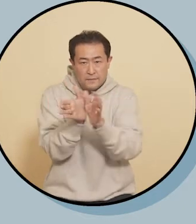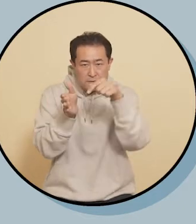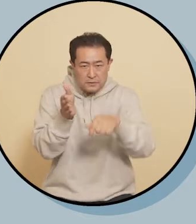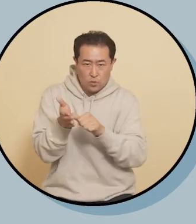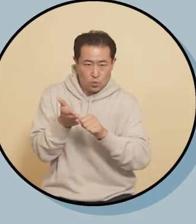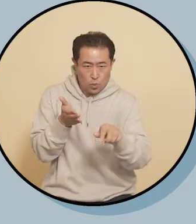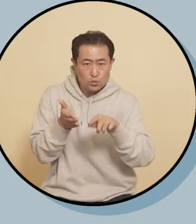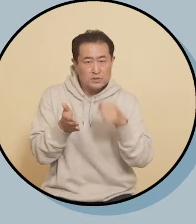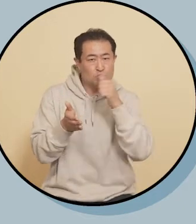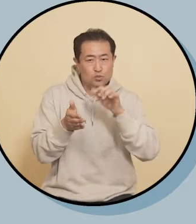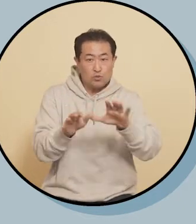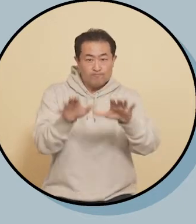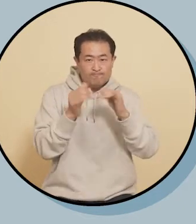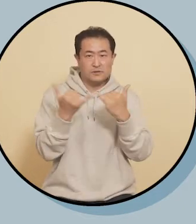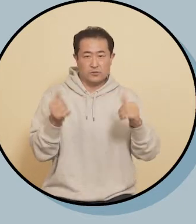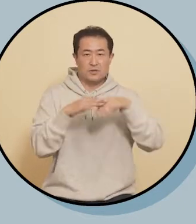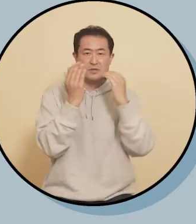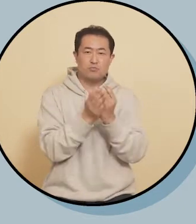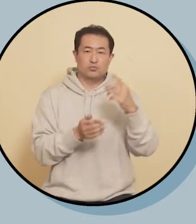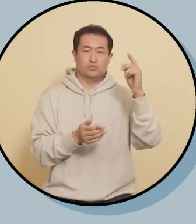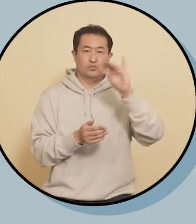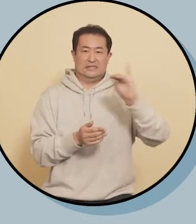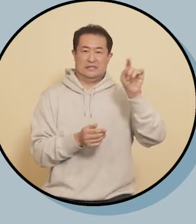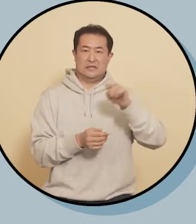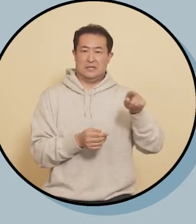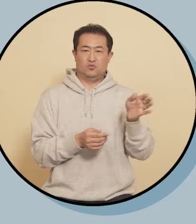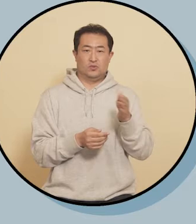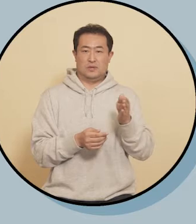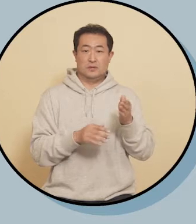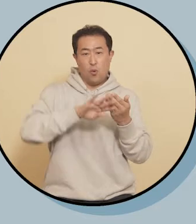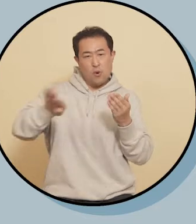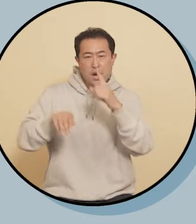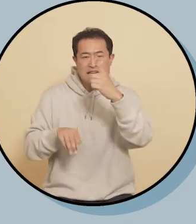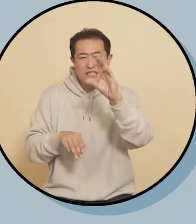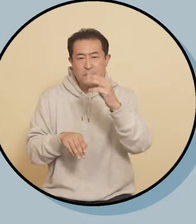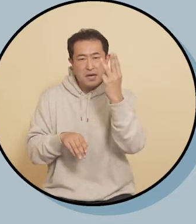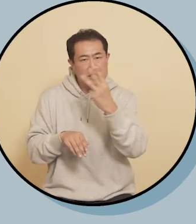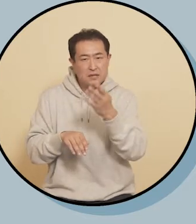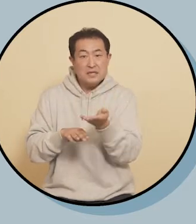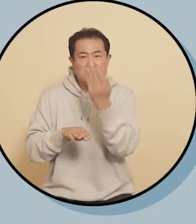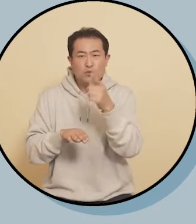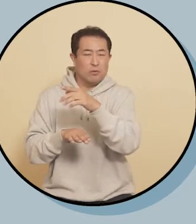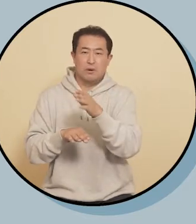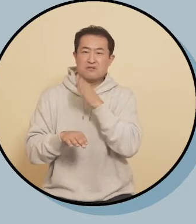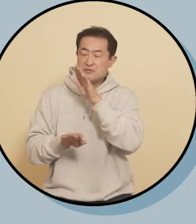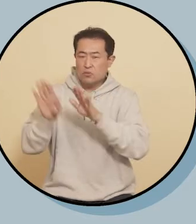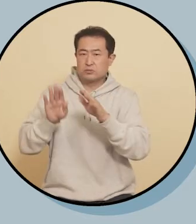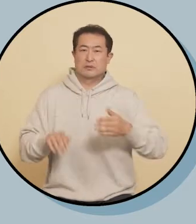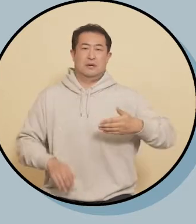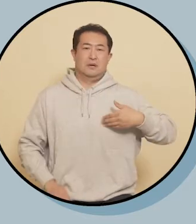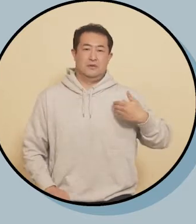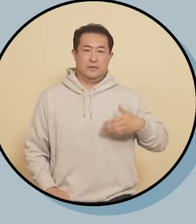人はまだ1000人くらいしかいないと言われていてをトンド1万3000人以上の人の実態が分かっていないと